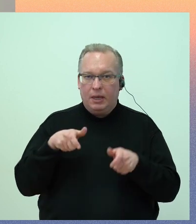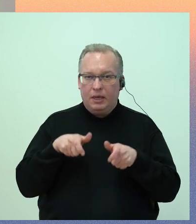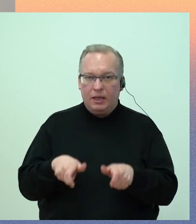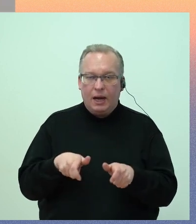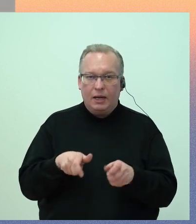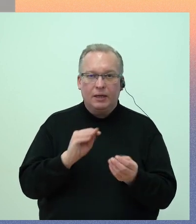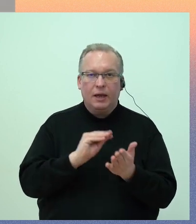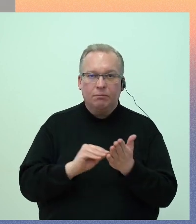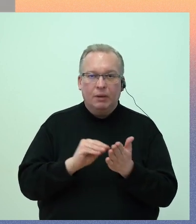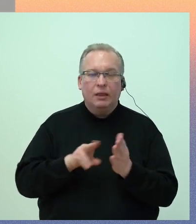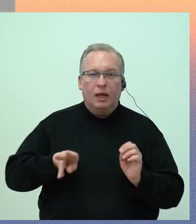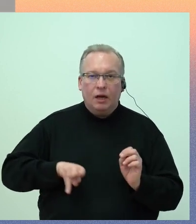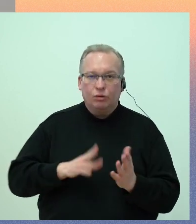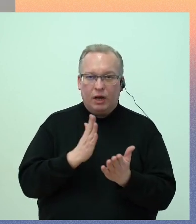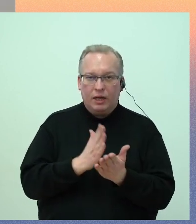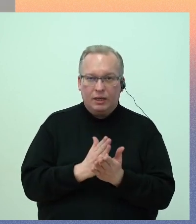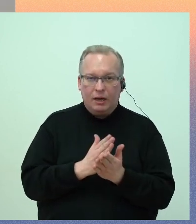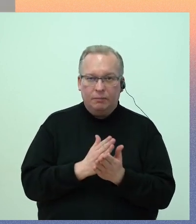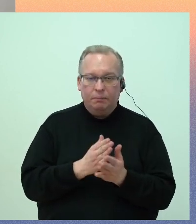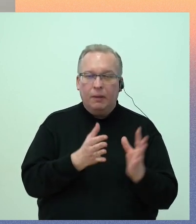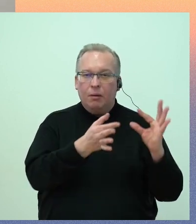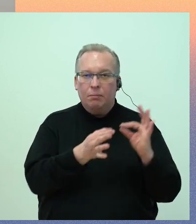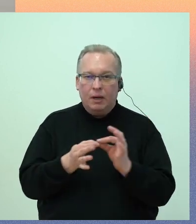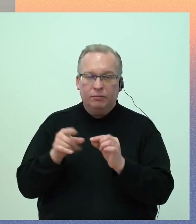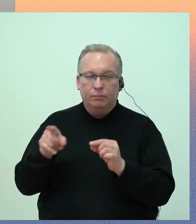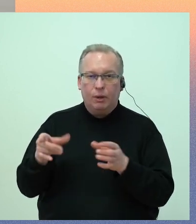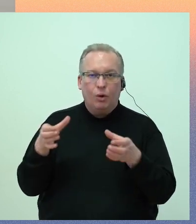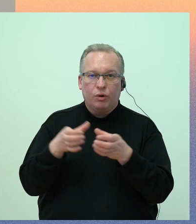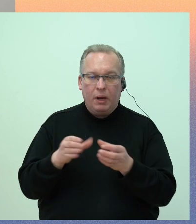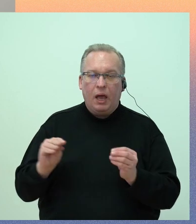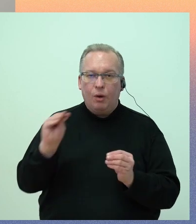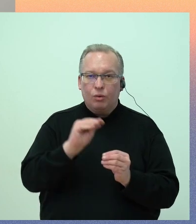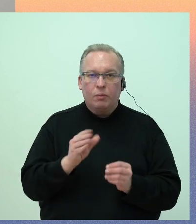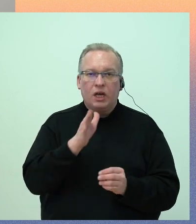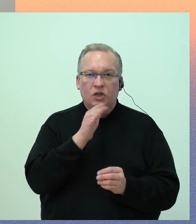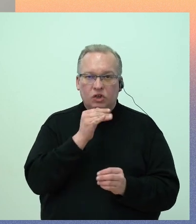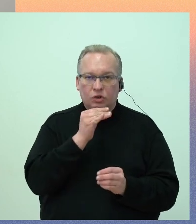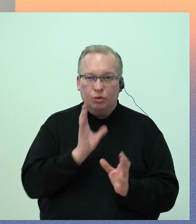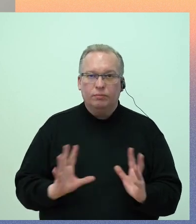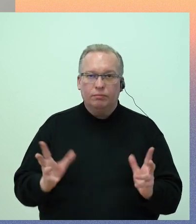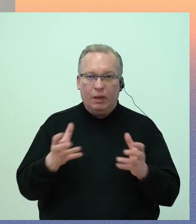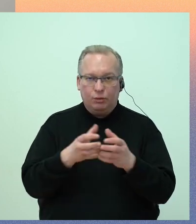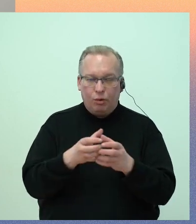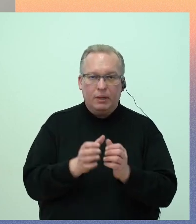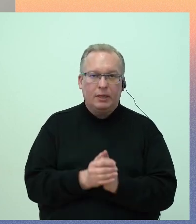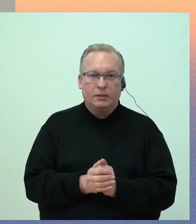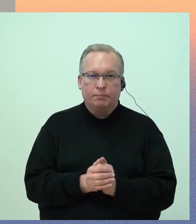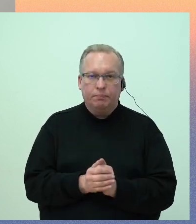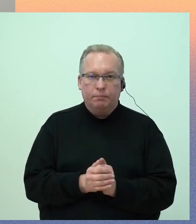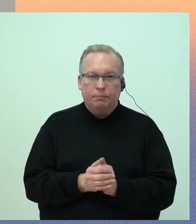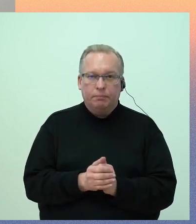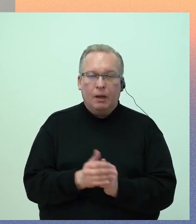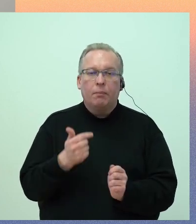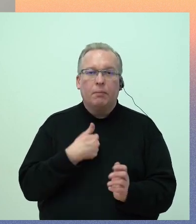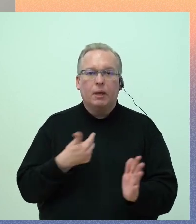generalinė direktorė. Tai yra skėtinė organizacija jungianti Europos žydų bendruomenės. Mes